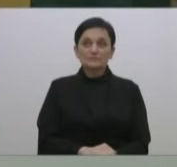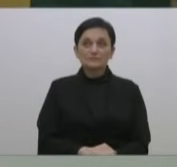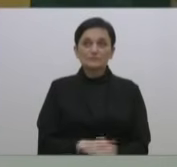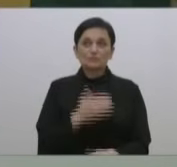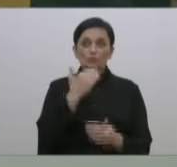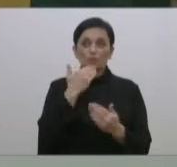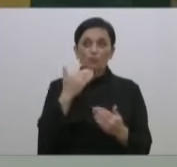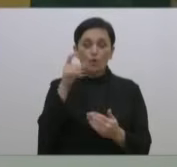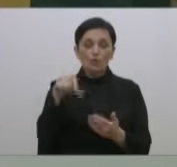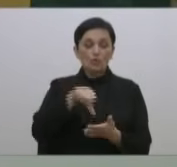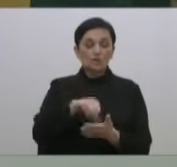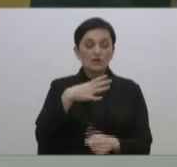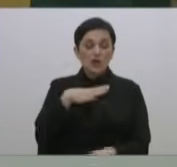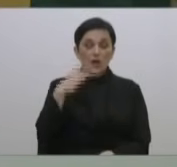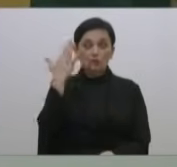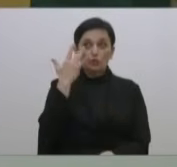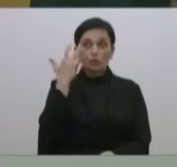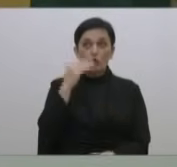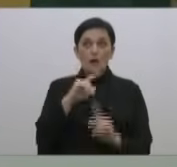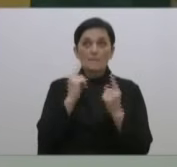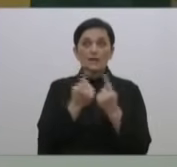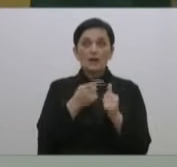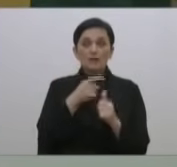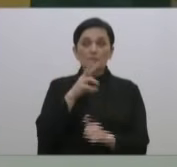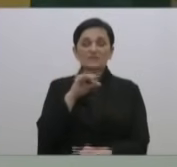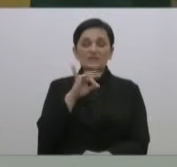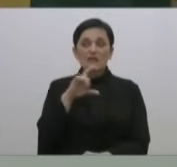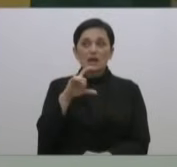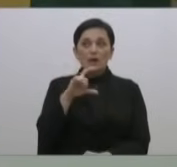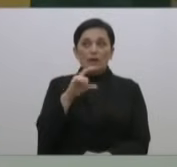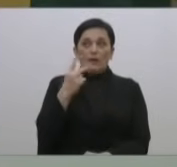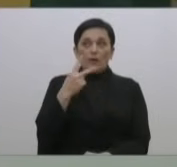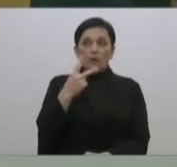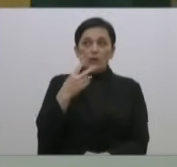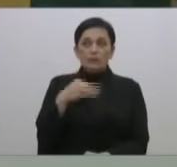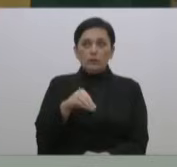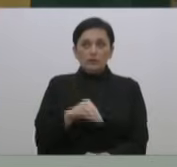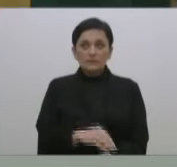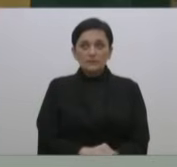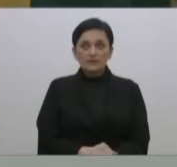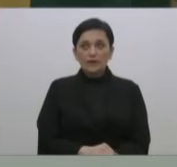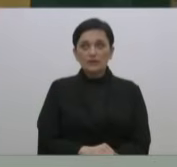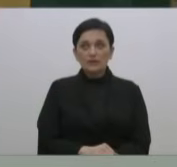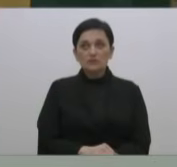Da, bolo gamosreli kartuli tsnebis fraktsiis sakhelit Mamukam Dinaradze 20 tsuti.